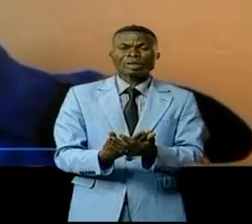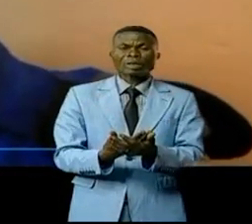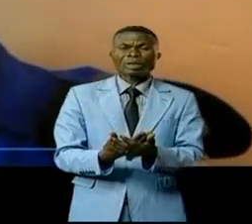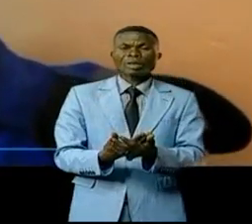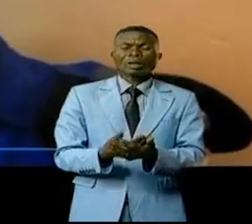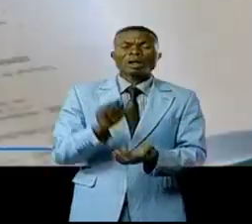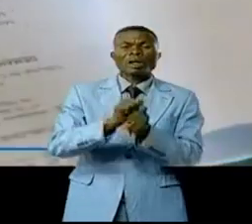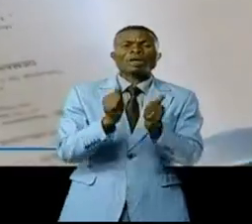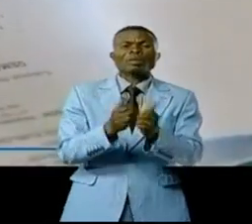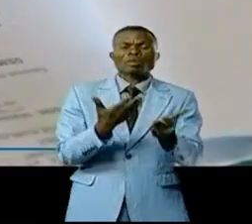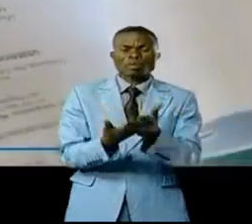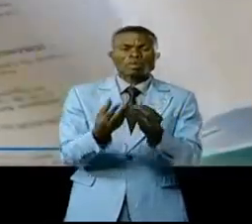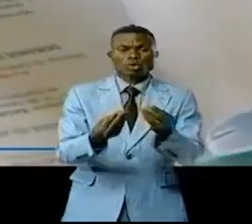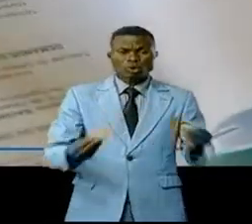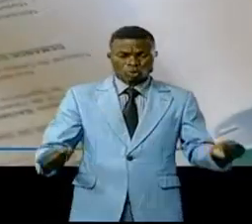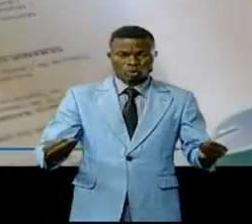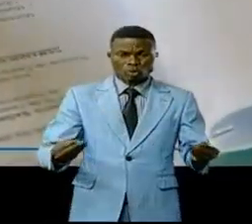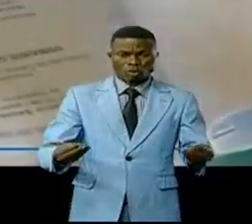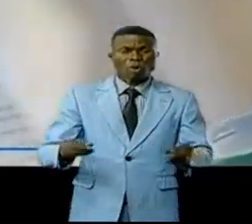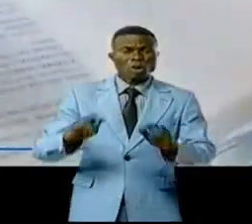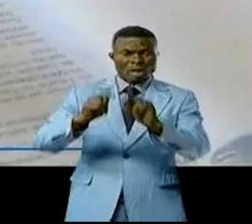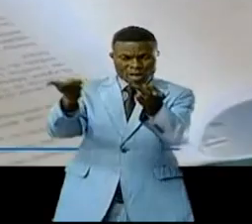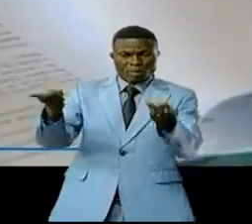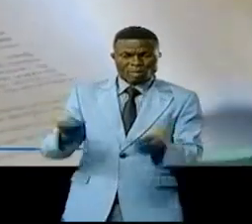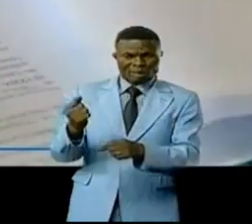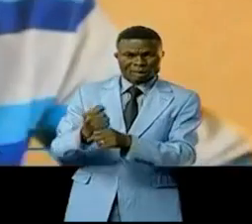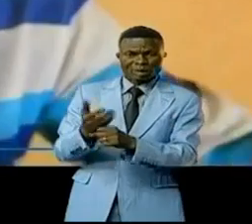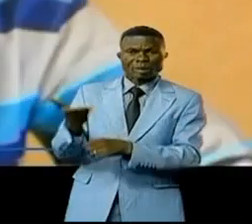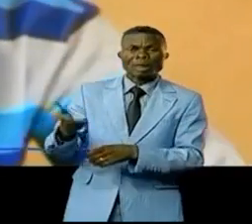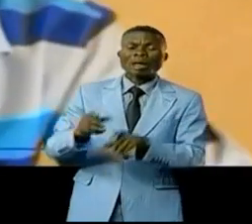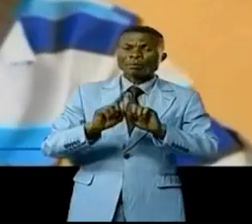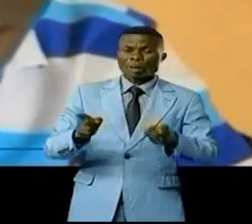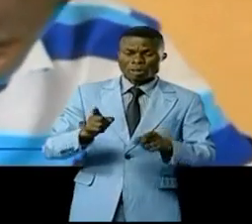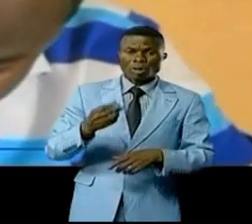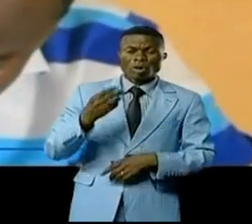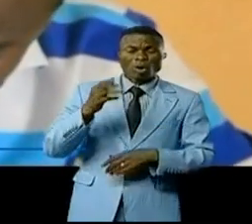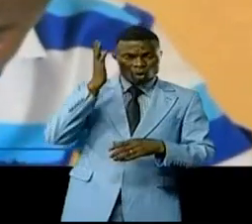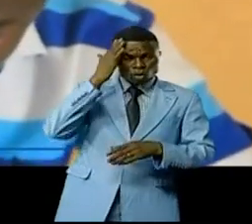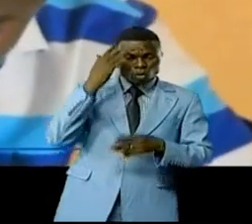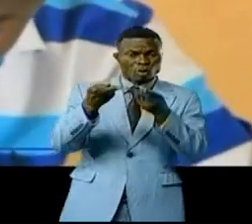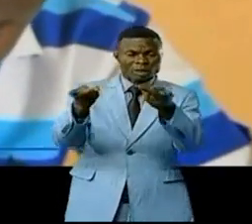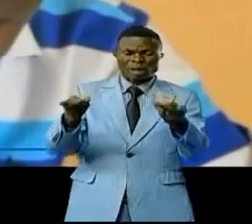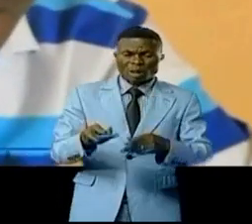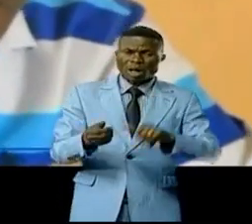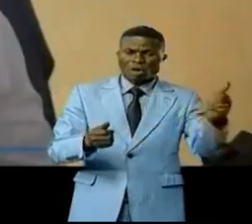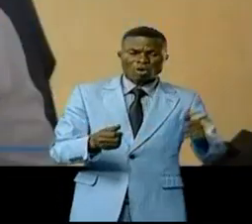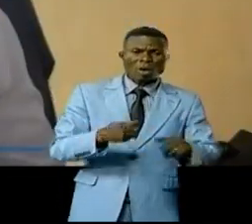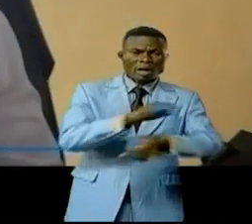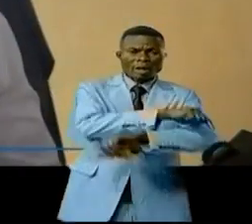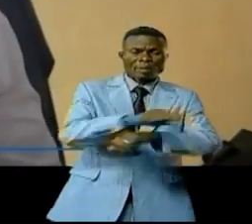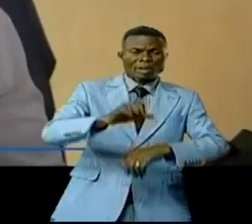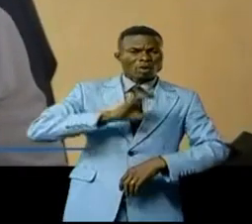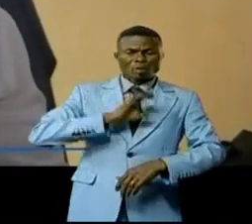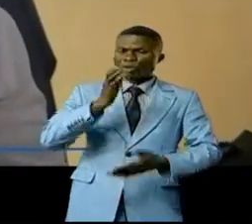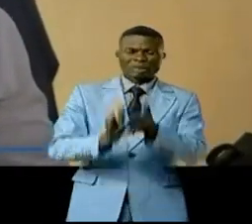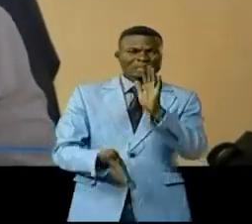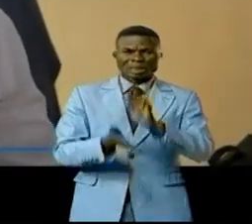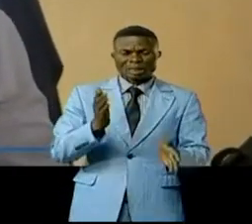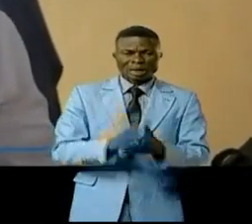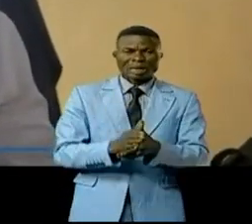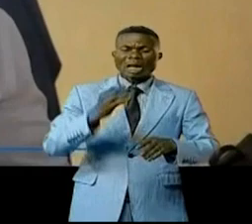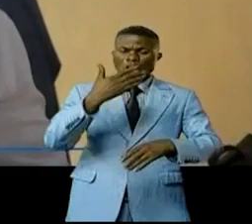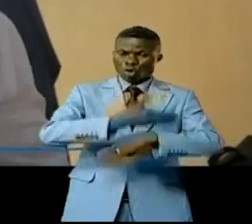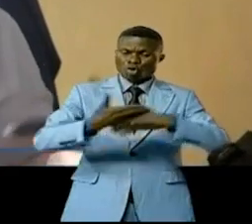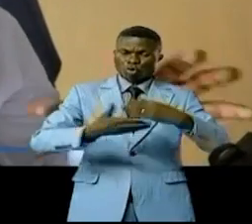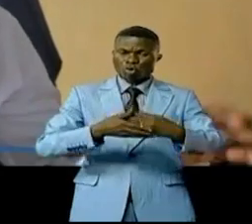ces problèmes-là dans les rayons d'action. Parce qu'il y a quand même certains endroits où il n'y a pas la présence de la police. Il faut maintenant installer le point